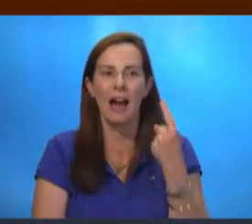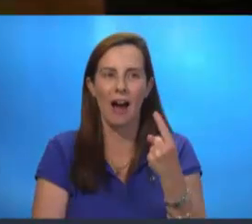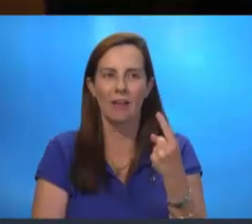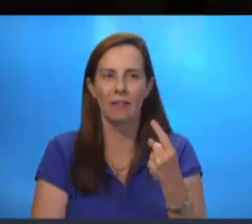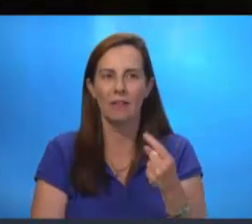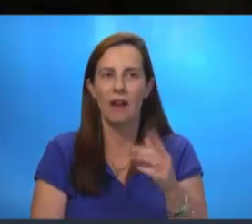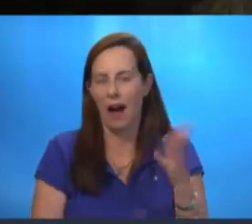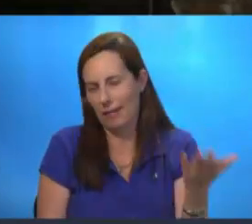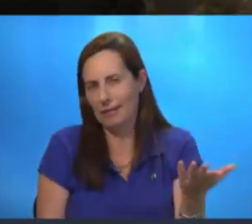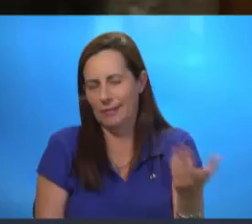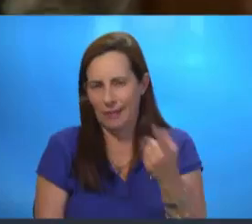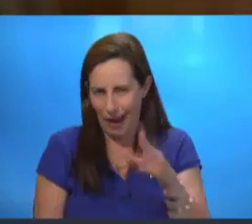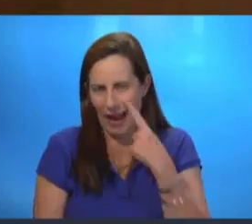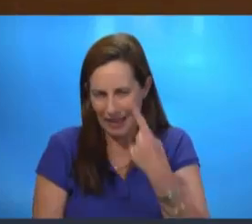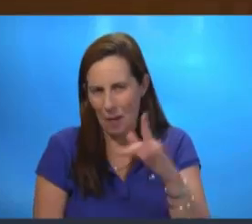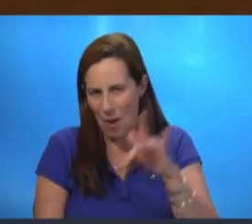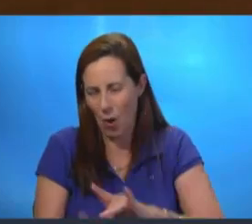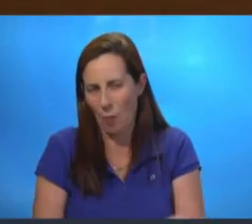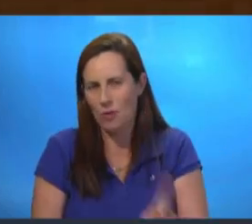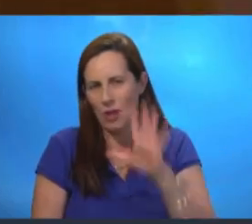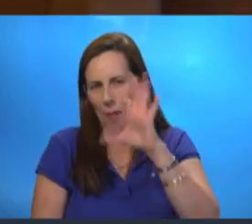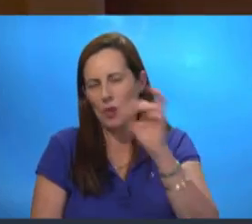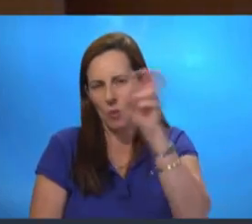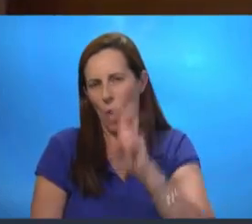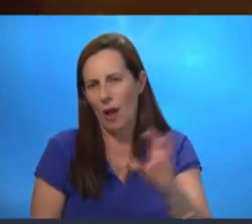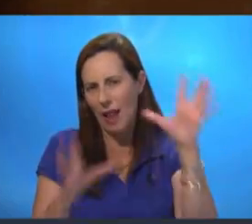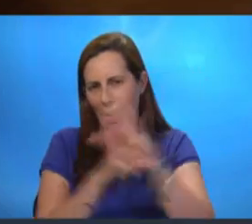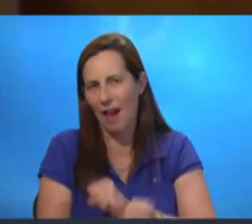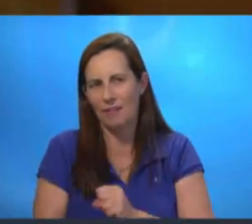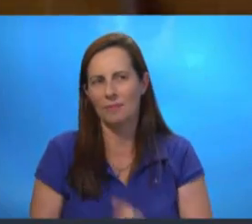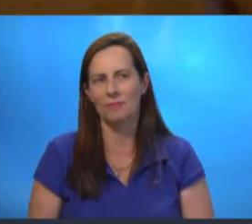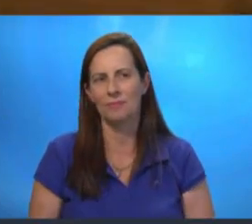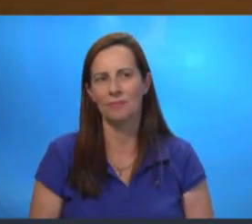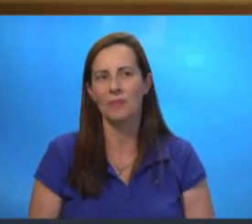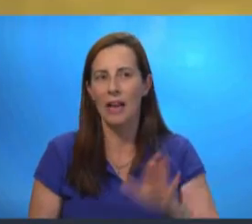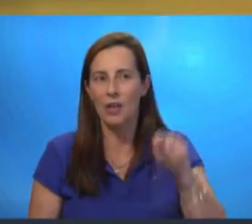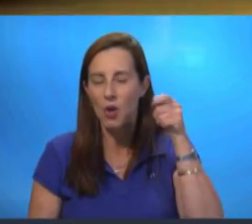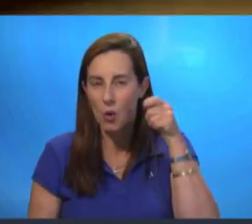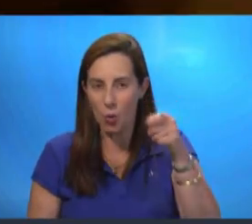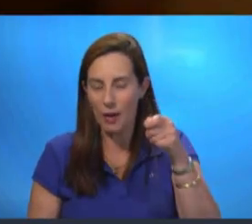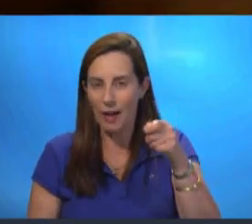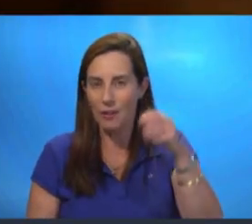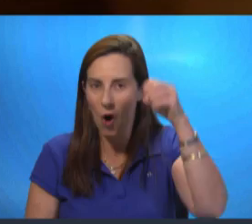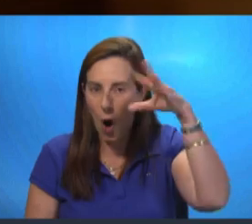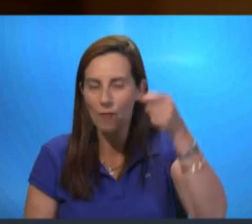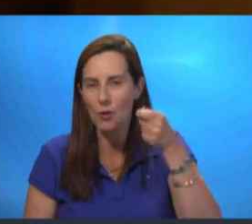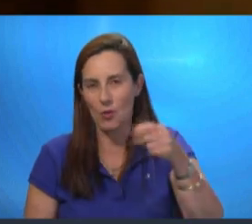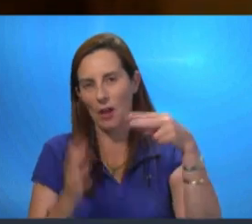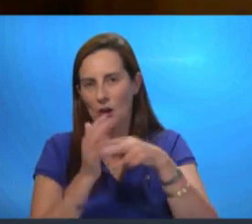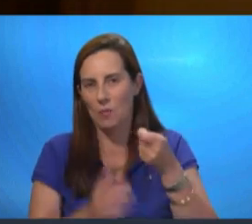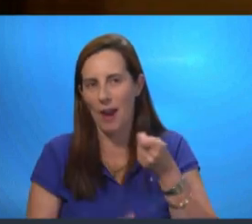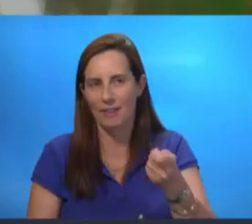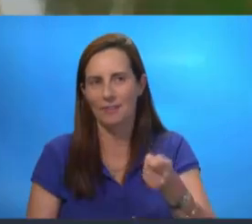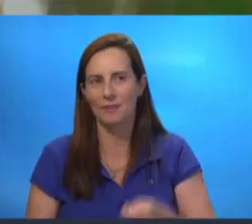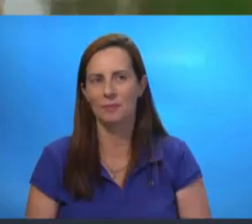פלא שככה נראה מקום של $50 ללילה. There will be light and electric